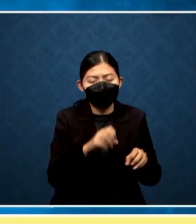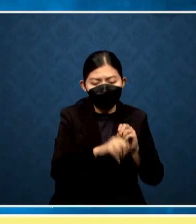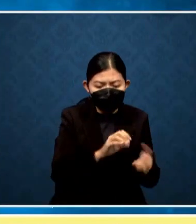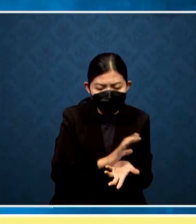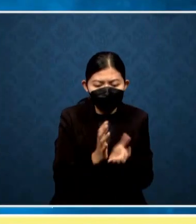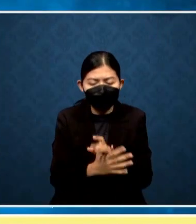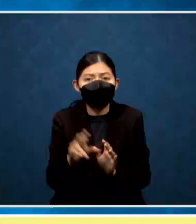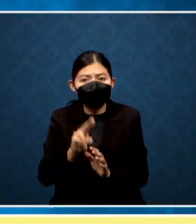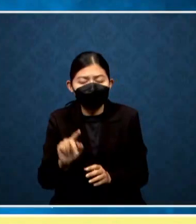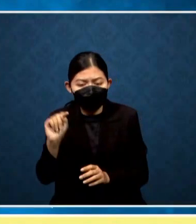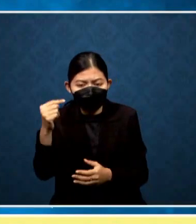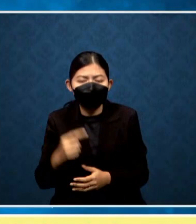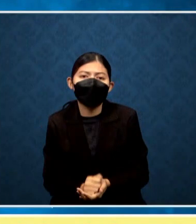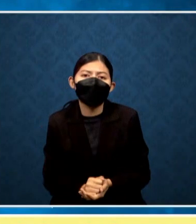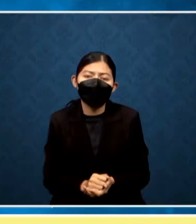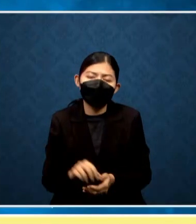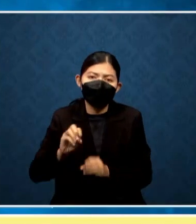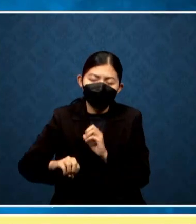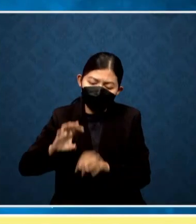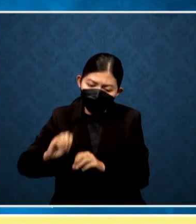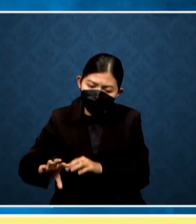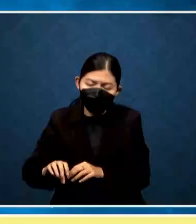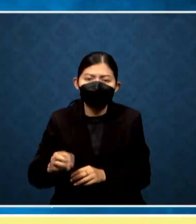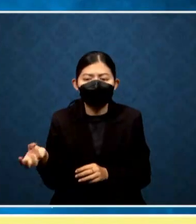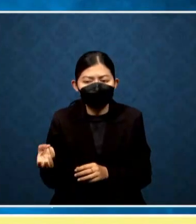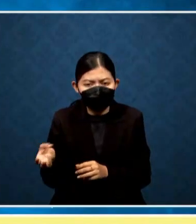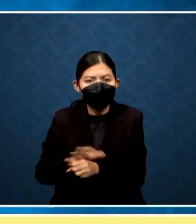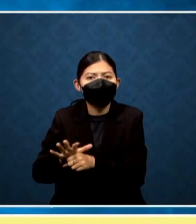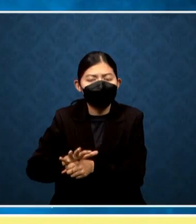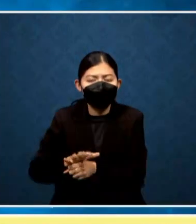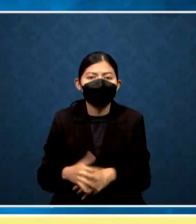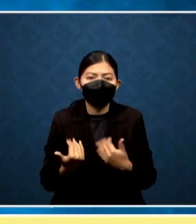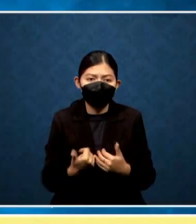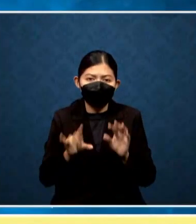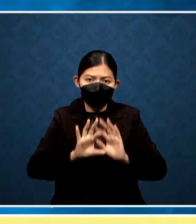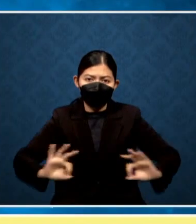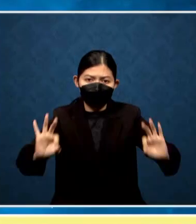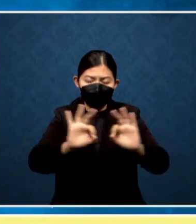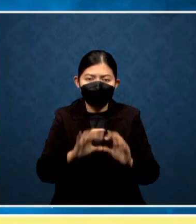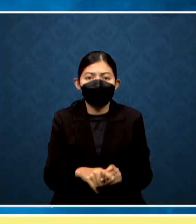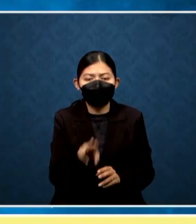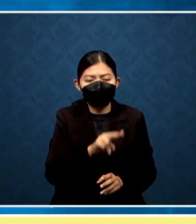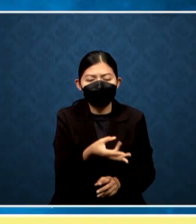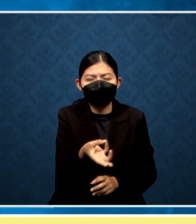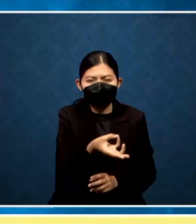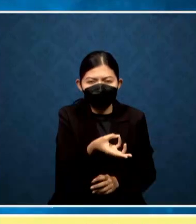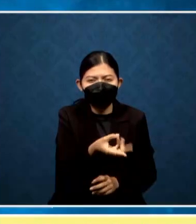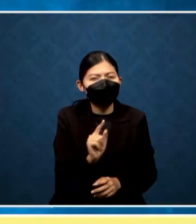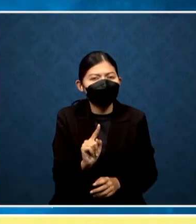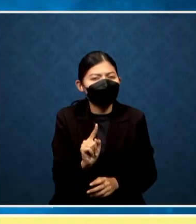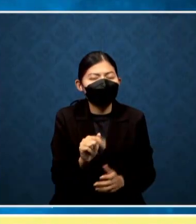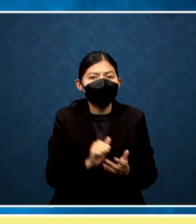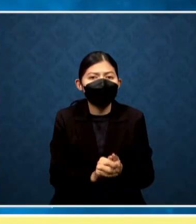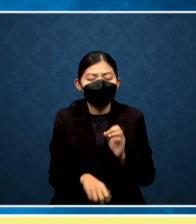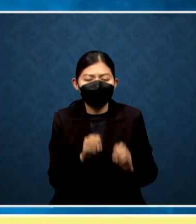อใช้น้อยใช้น้ กในนี้กคอการรถการใช้ Treasureล JAC